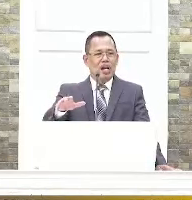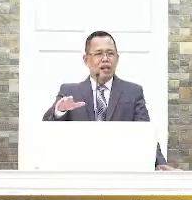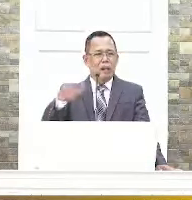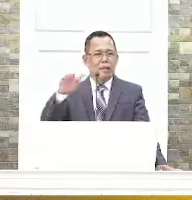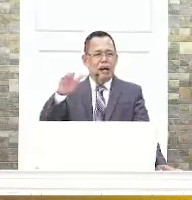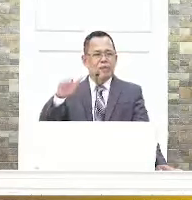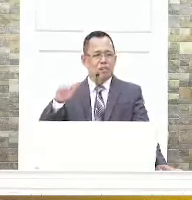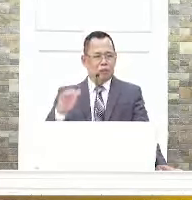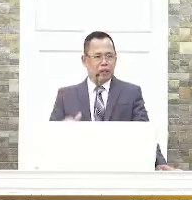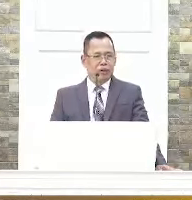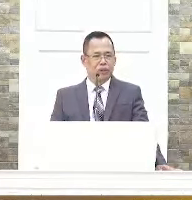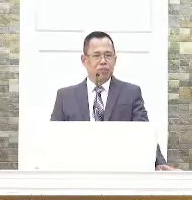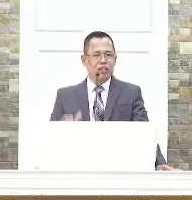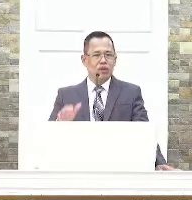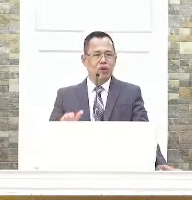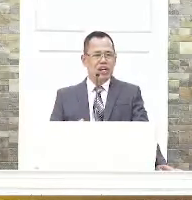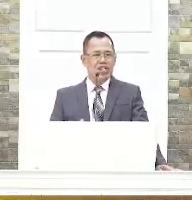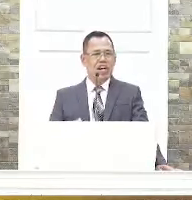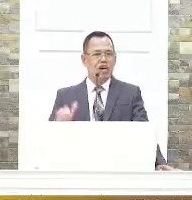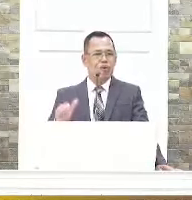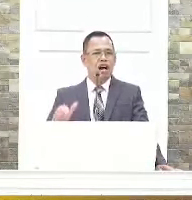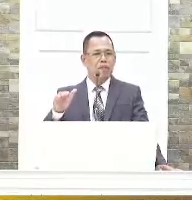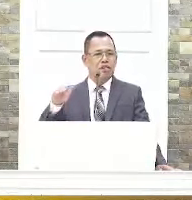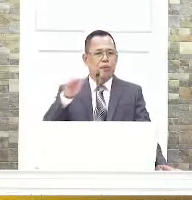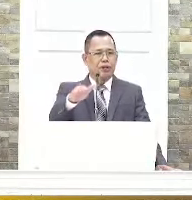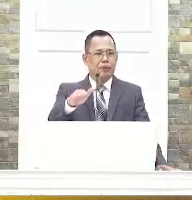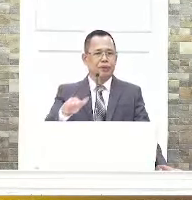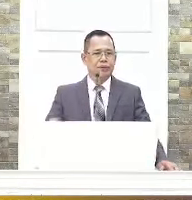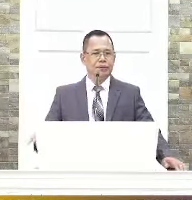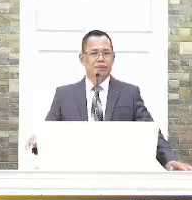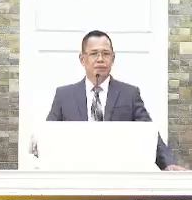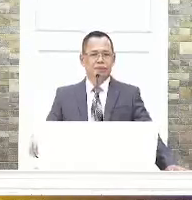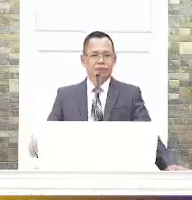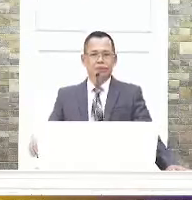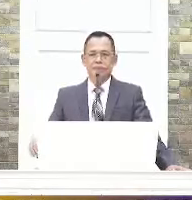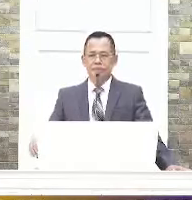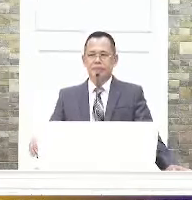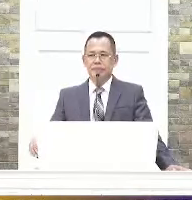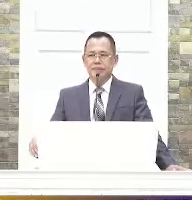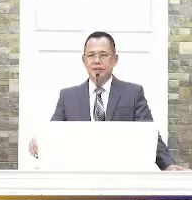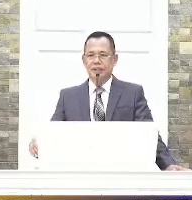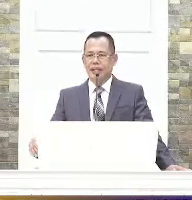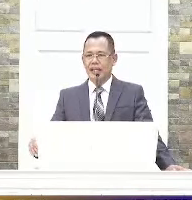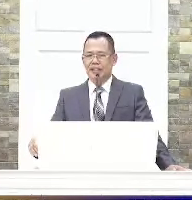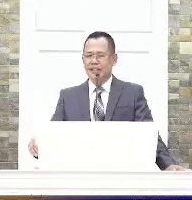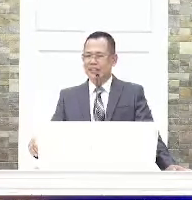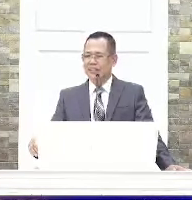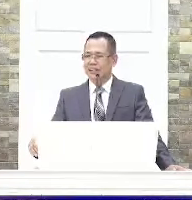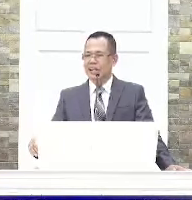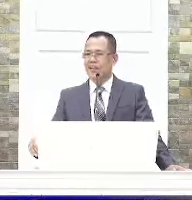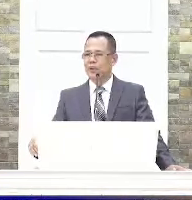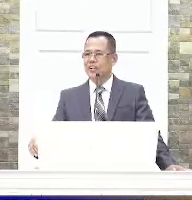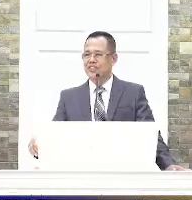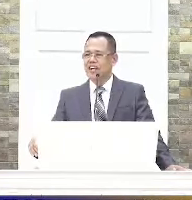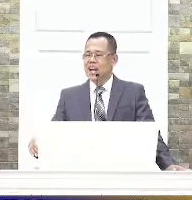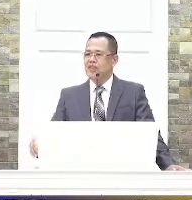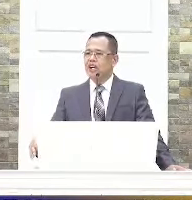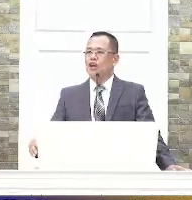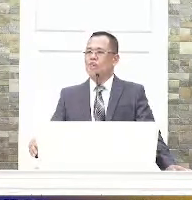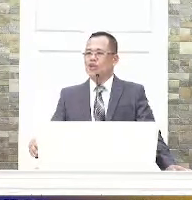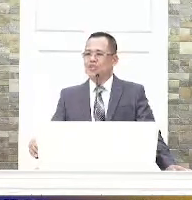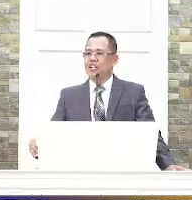una nagpapagamit sa Panginoon bandang huli sila na ang gumagamit sa Panginoon All right In other words